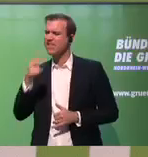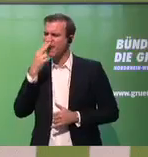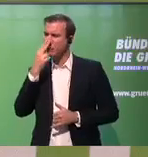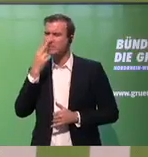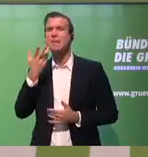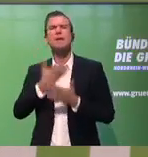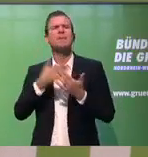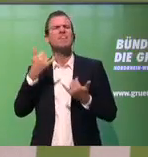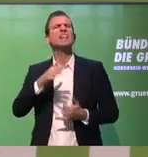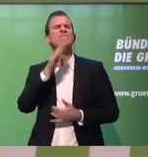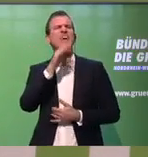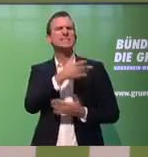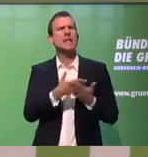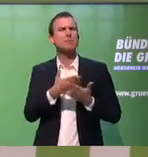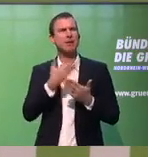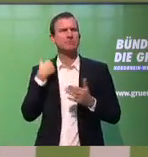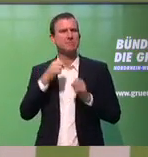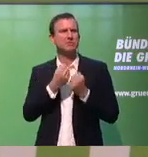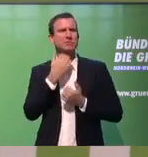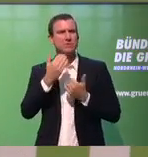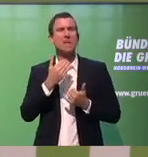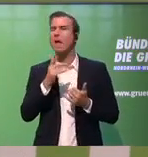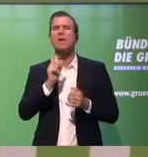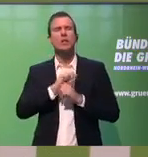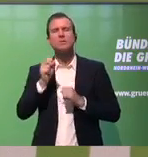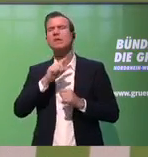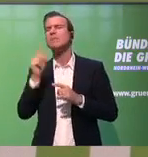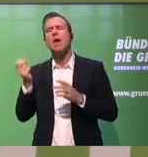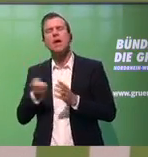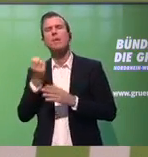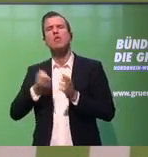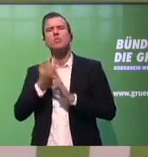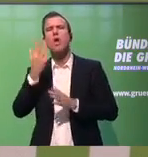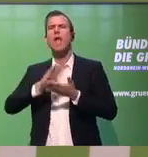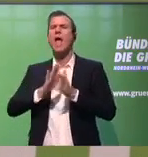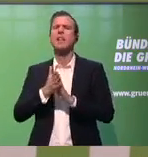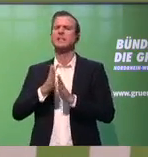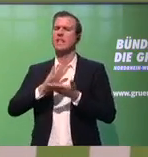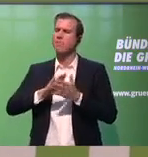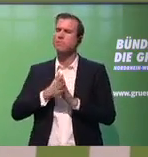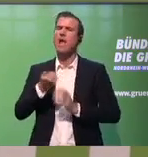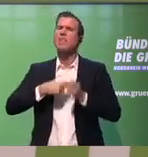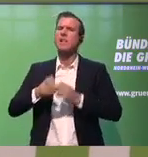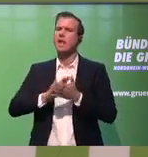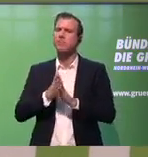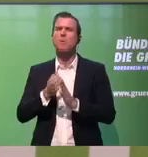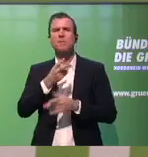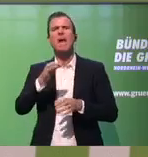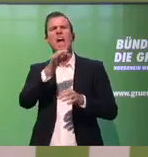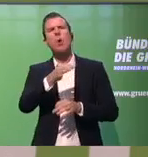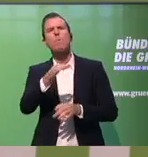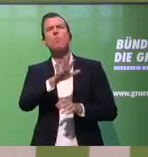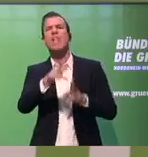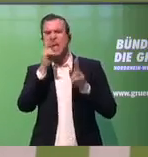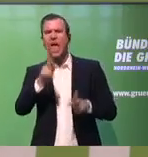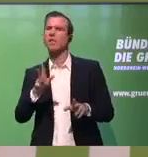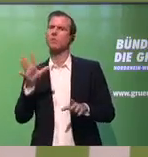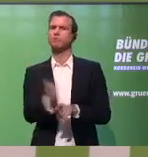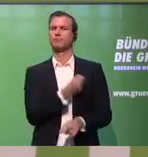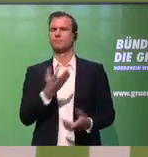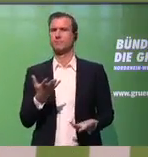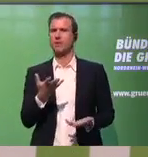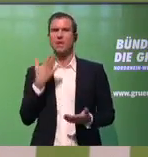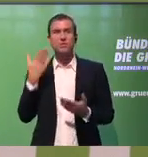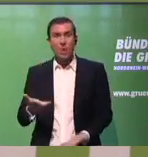beim Wasser. Aber jeden Tag gibt es neue Handelsabkommen, wo genau diese Rechte von Kommunen angegriffen werden. Und da müssen wir